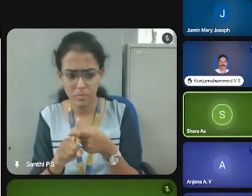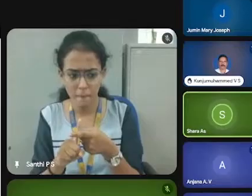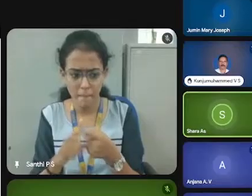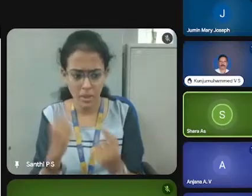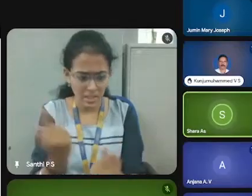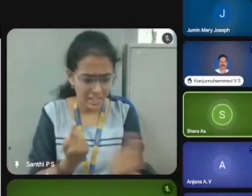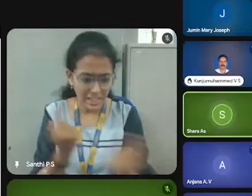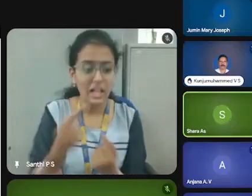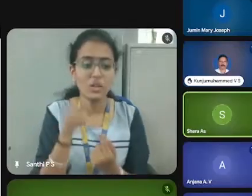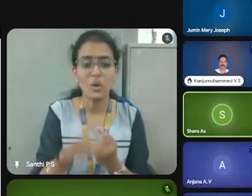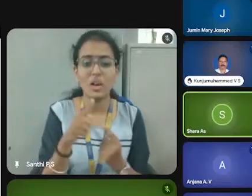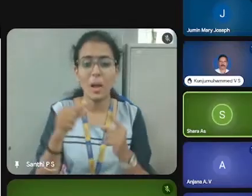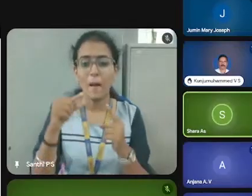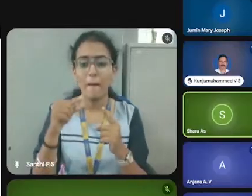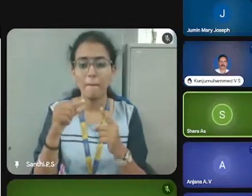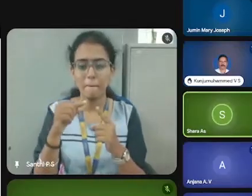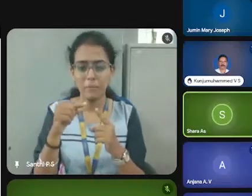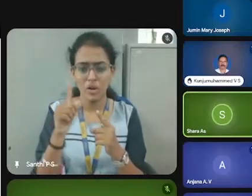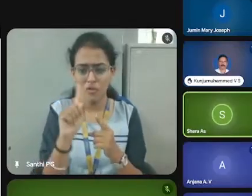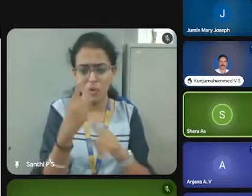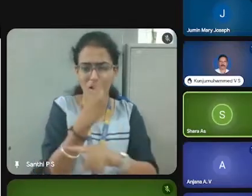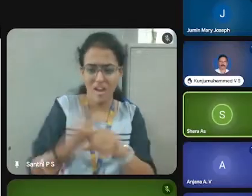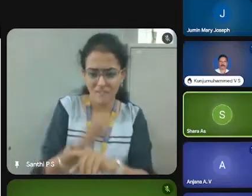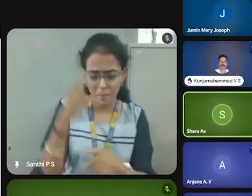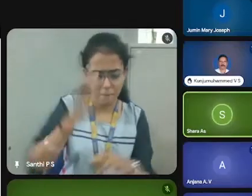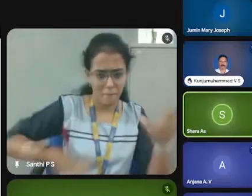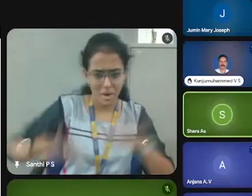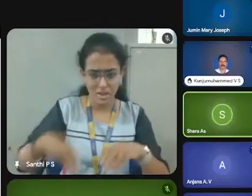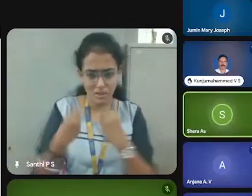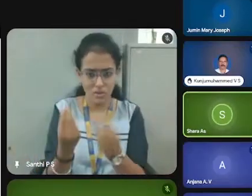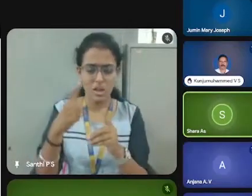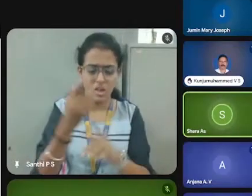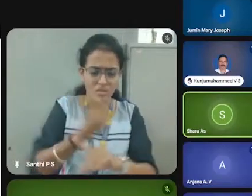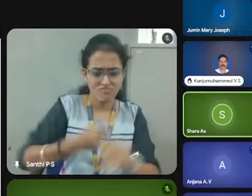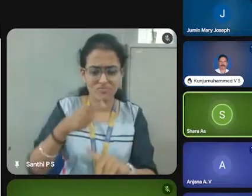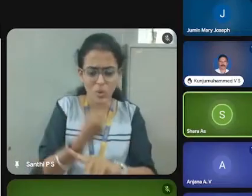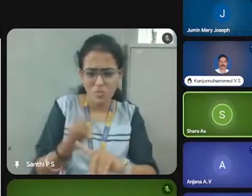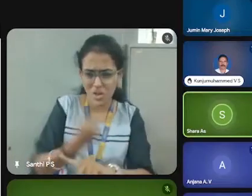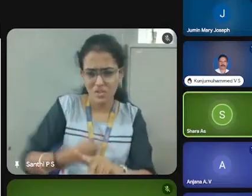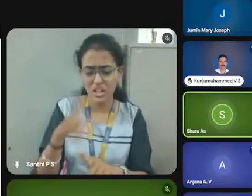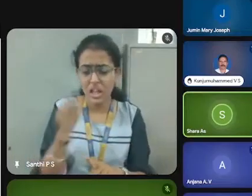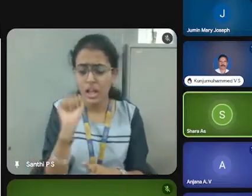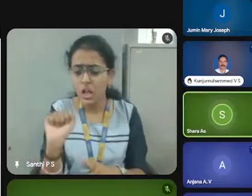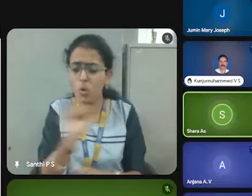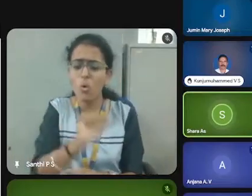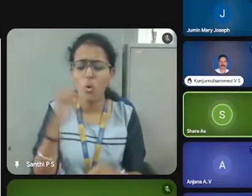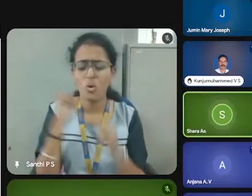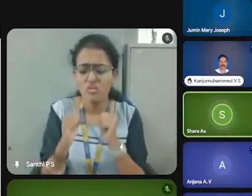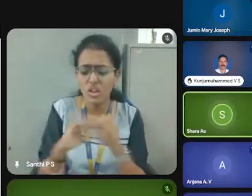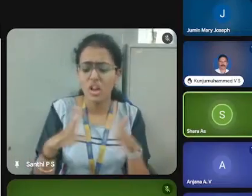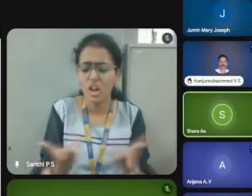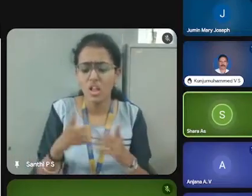കമ്പൽസറി ആയിട്ട് നമ്മൾ കൊടുക്കേണ്ടത്. അപ്പൊ അത് 1-1.5 മണിക്കൂർ ഈ കുട്ടികളുടെ ഏതിലാണോ ബുദ്ധിമുട്ട് അതിനനുസരിച്ച് ഒരു 1-1.5